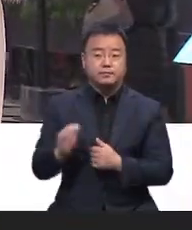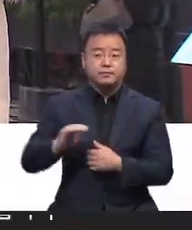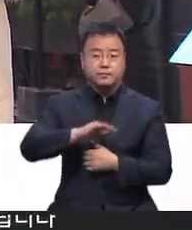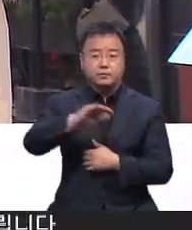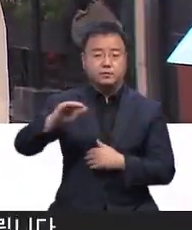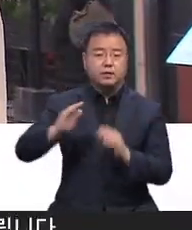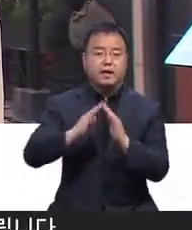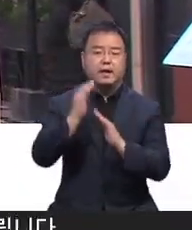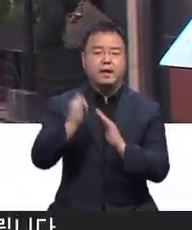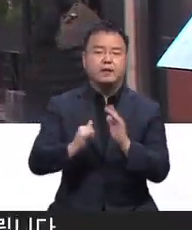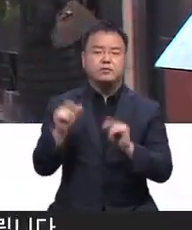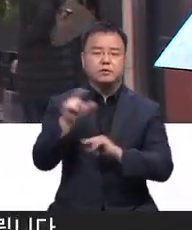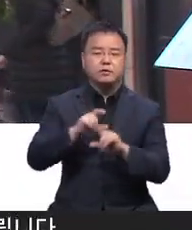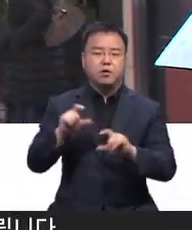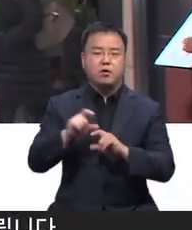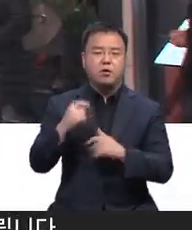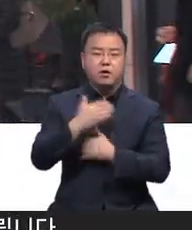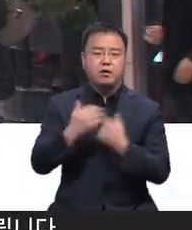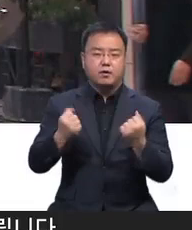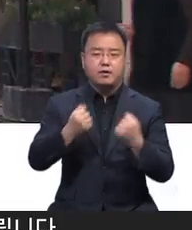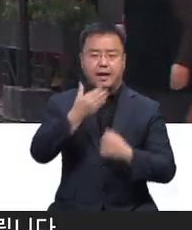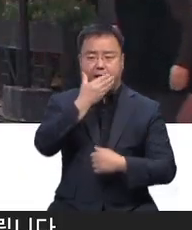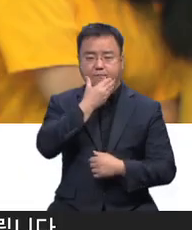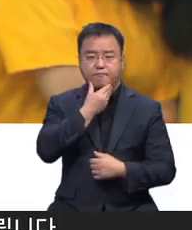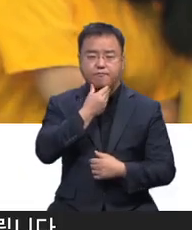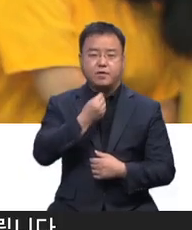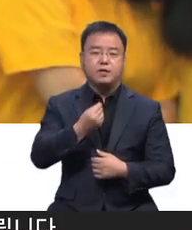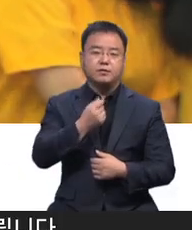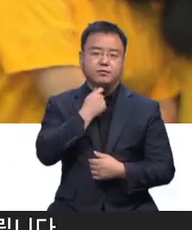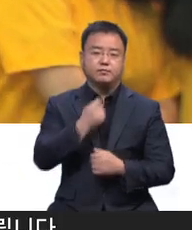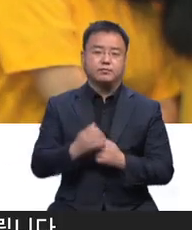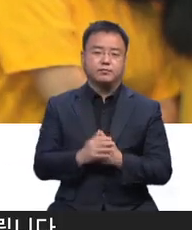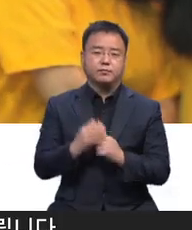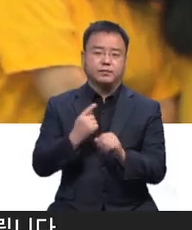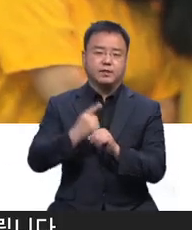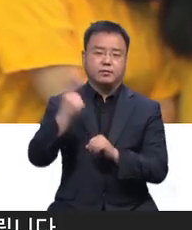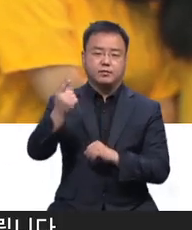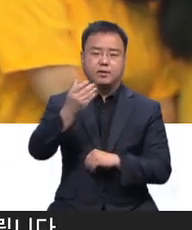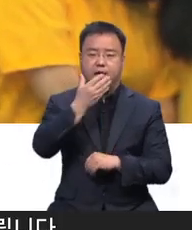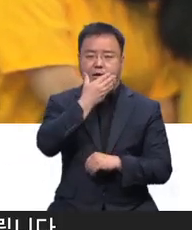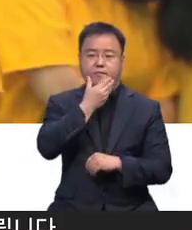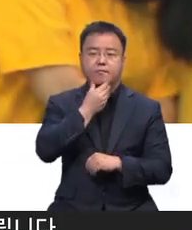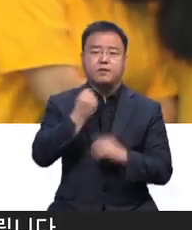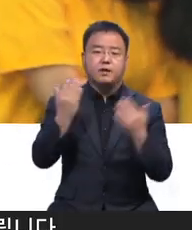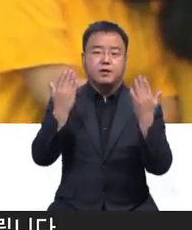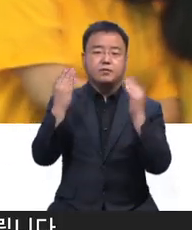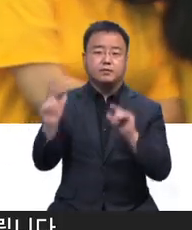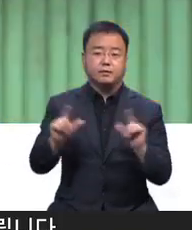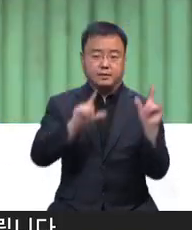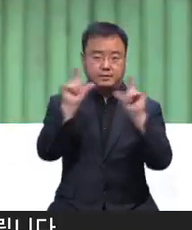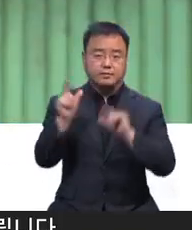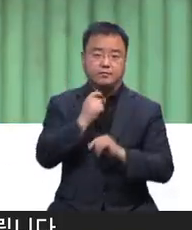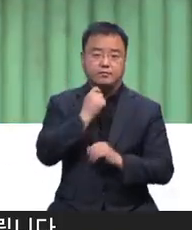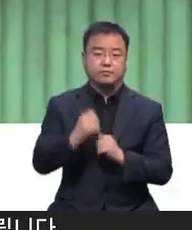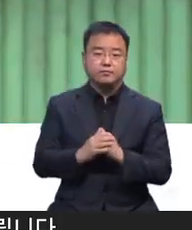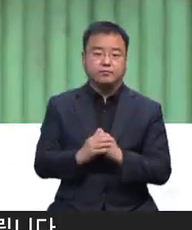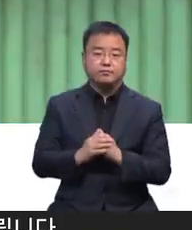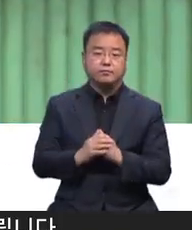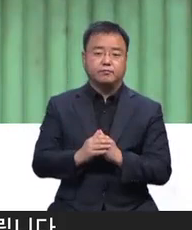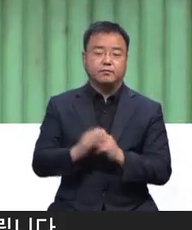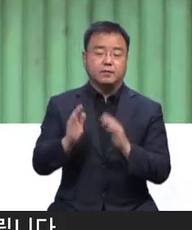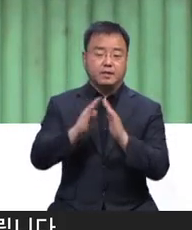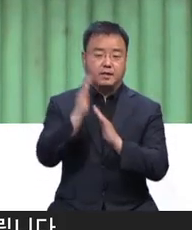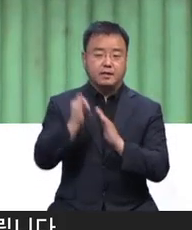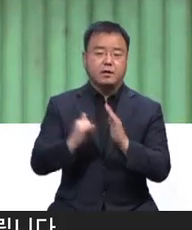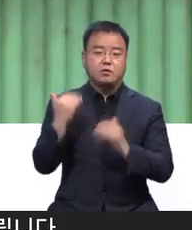가족 건강하고 더 행복했으면 좋겠어요. 내년에도 행복하게 학교 생활하고 싶어요. 네, 저희 가족 건강하고